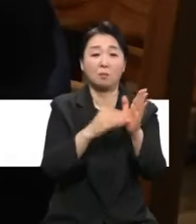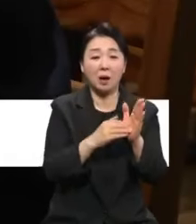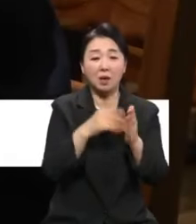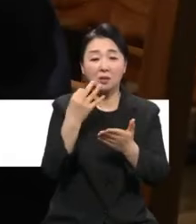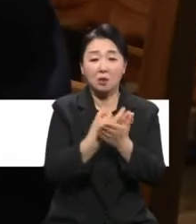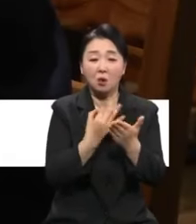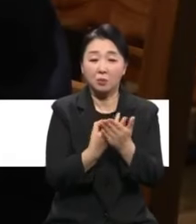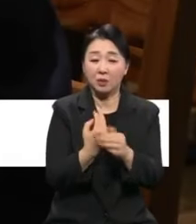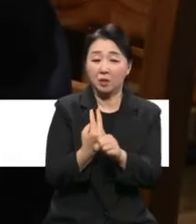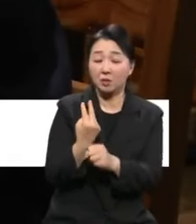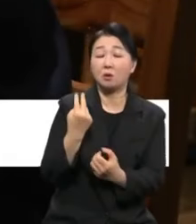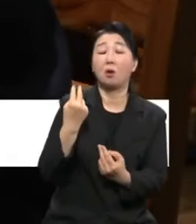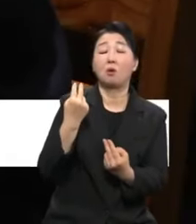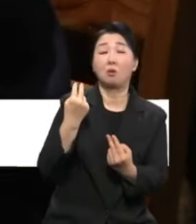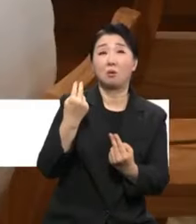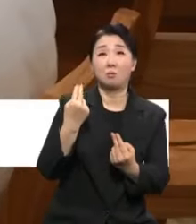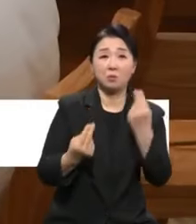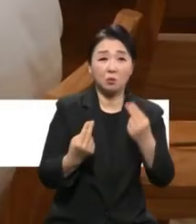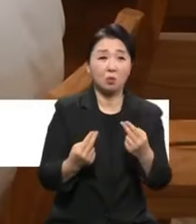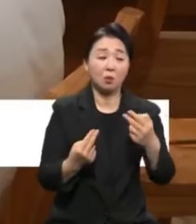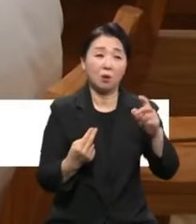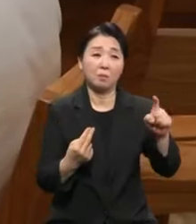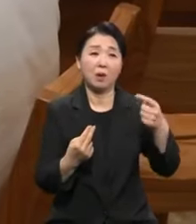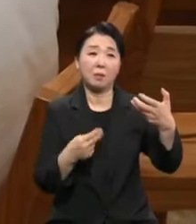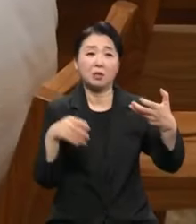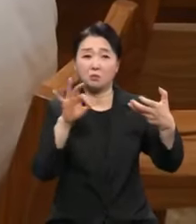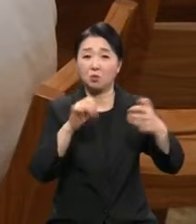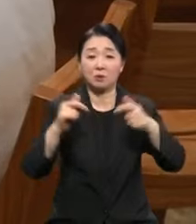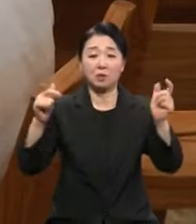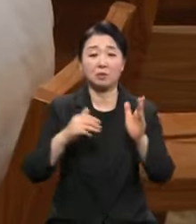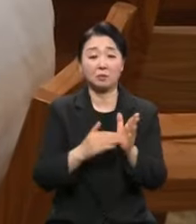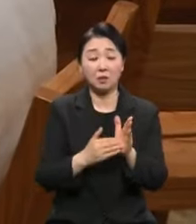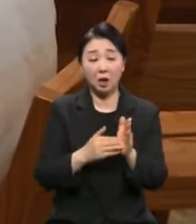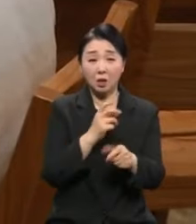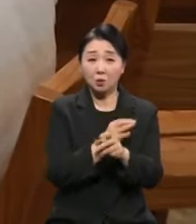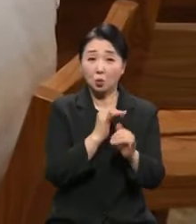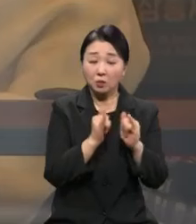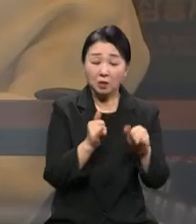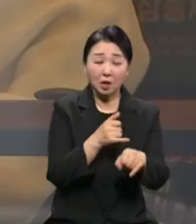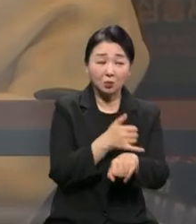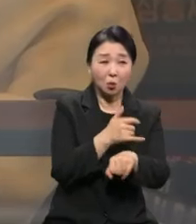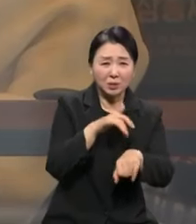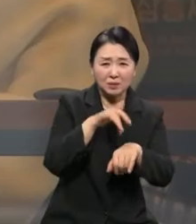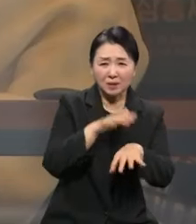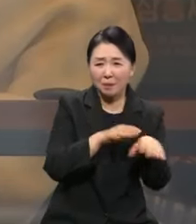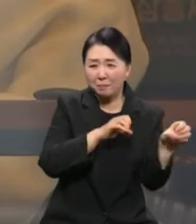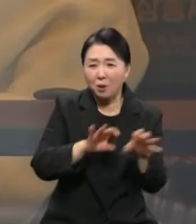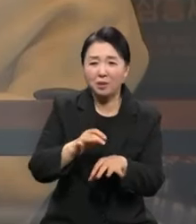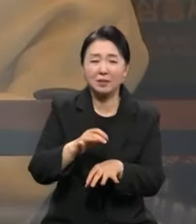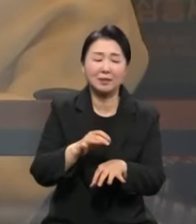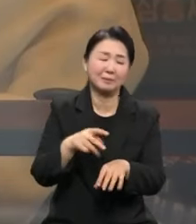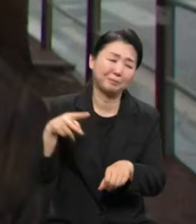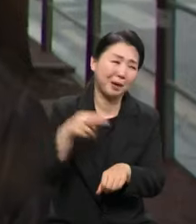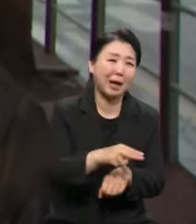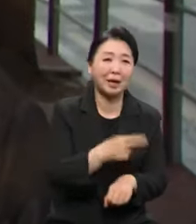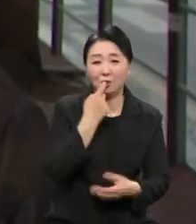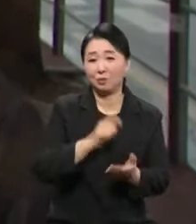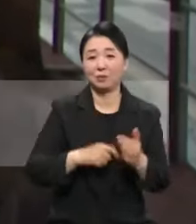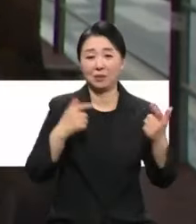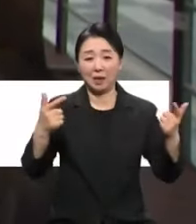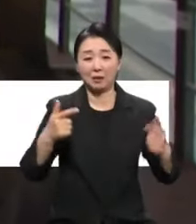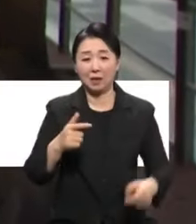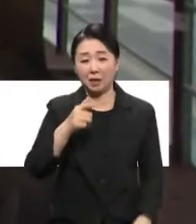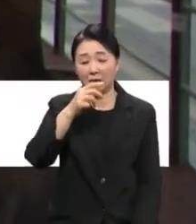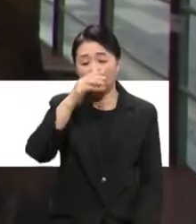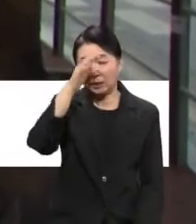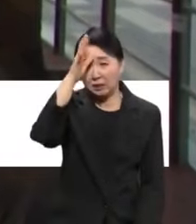1년 전보다 180%가량 늘었습니다. 소비자들은 소비 관성을 버리기 쉽지 않다고 말합니다. 치킨